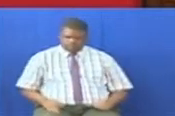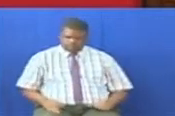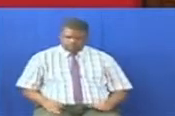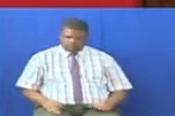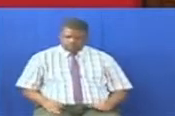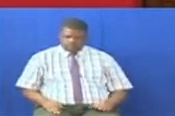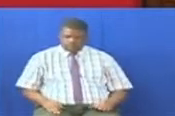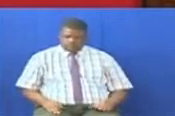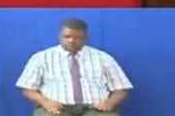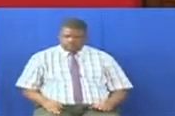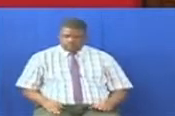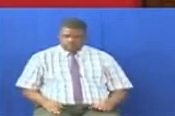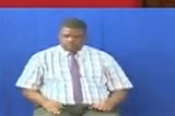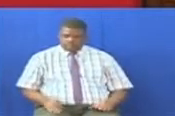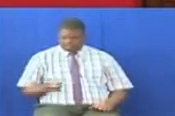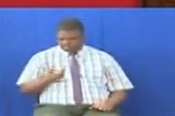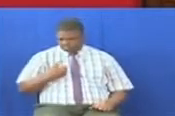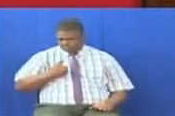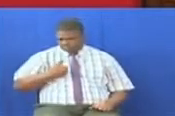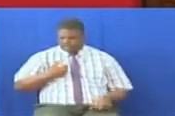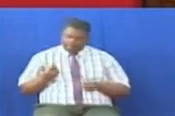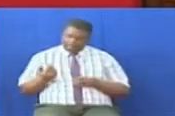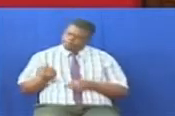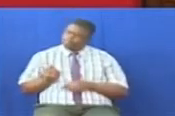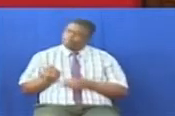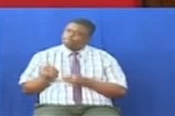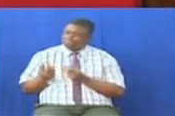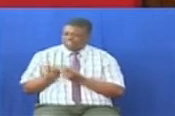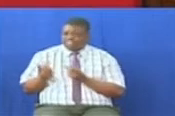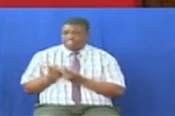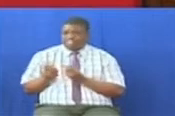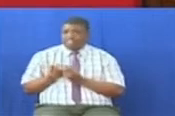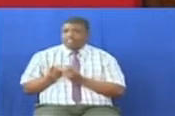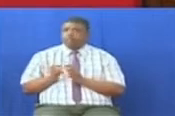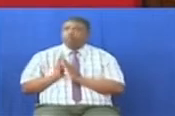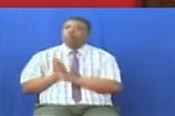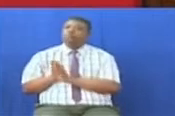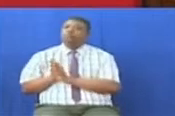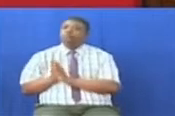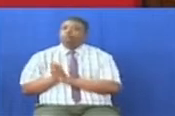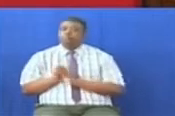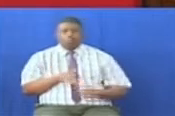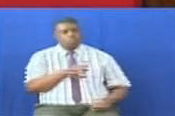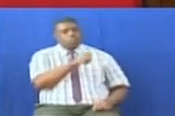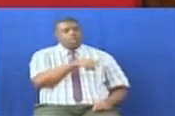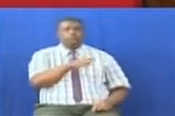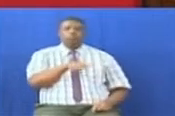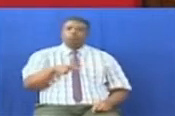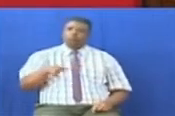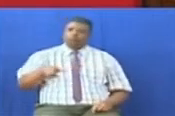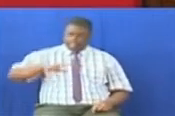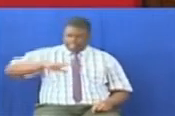Lakini Mheshimiwa na Spika, napenda kwa namna pekee kuwashukuru wananchi wa jimbo la Mbinga vijijini